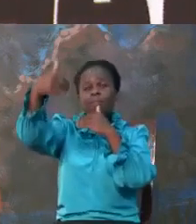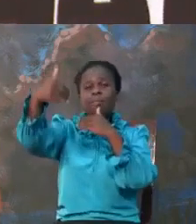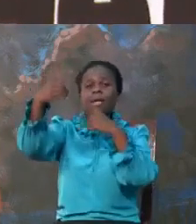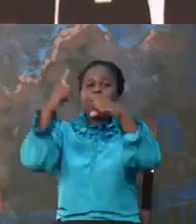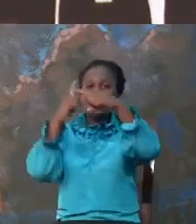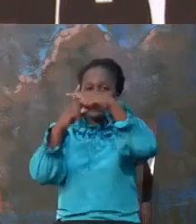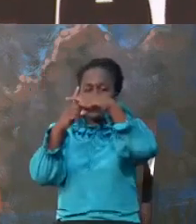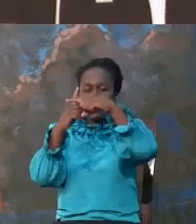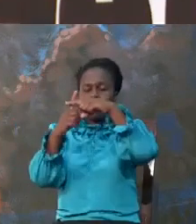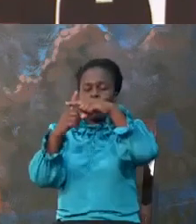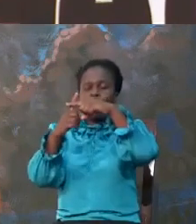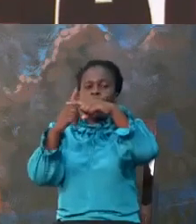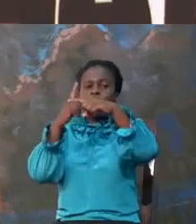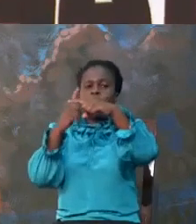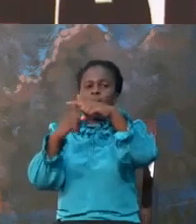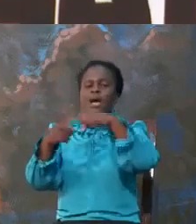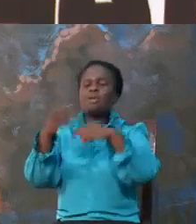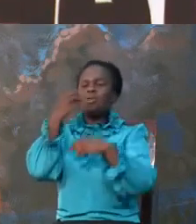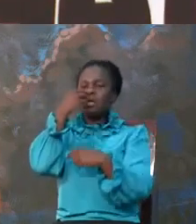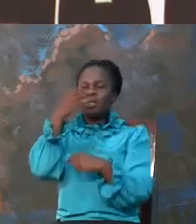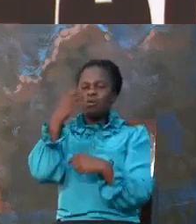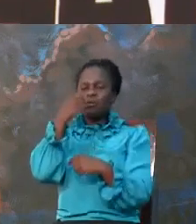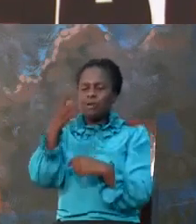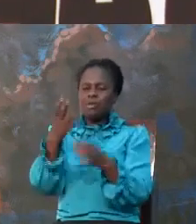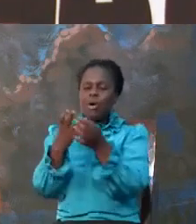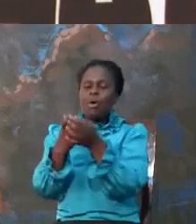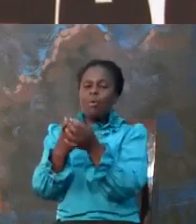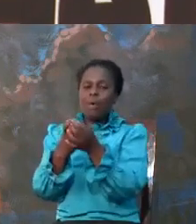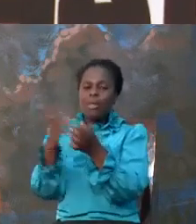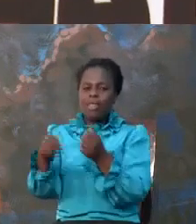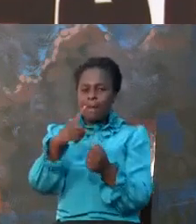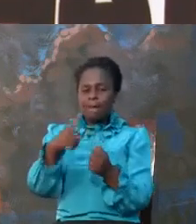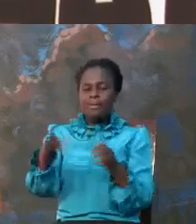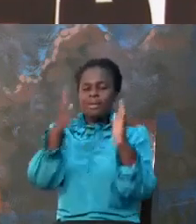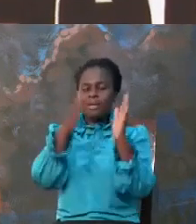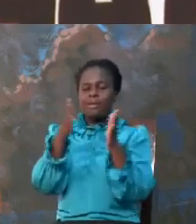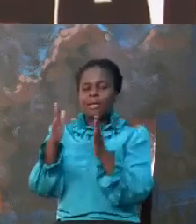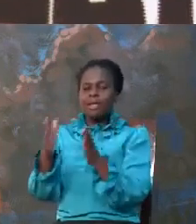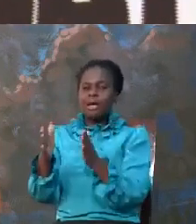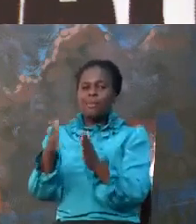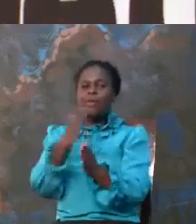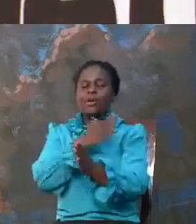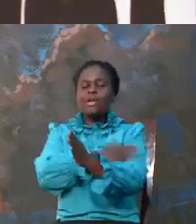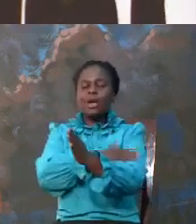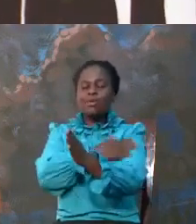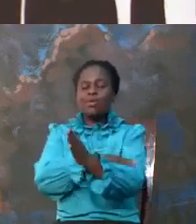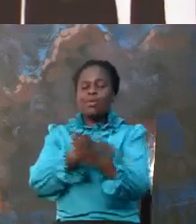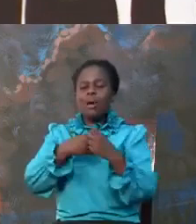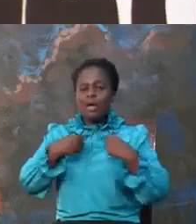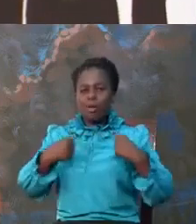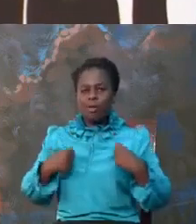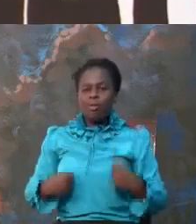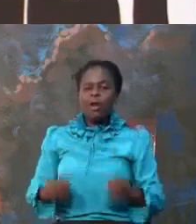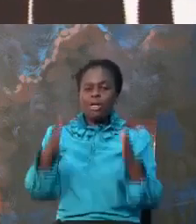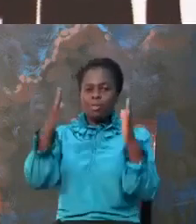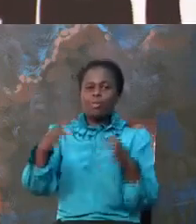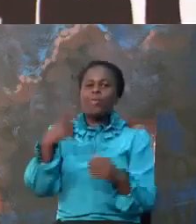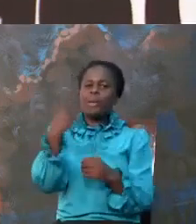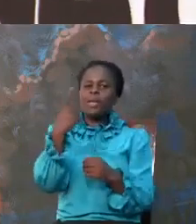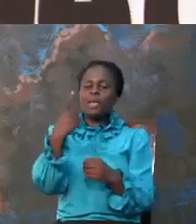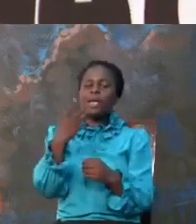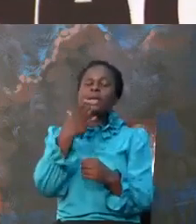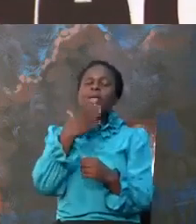na hekalu linachafuliwa kwa dhambi za wanadamu. Na ni huduma ya kuhani mkuu peke yake ilihitaji